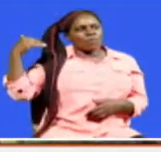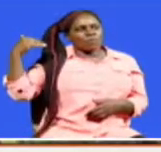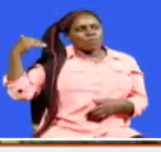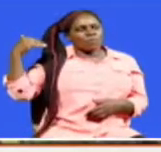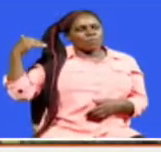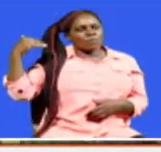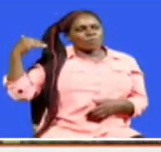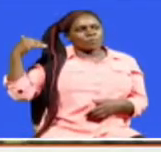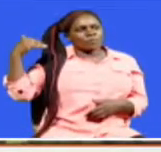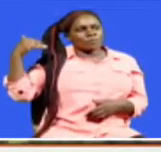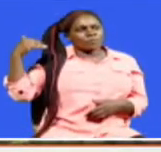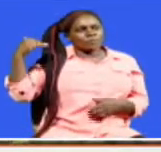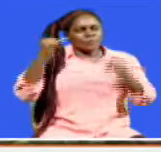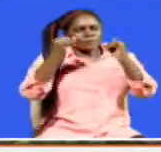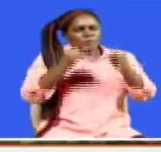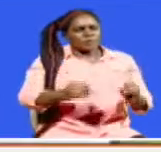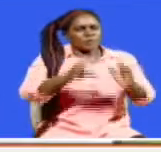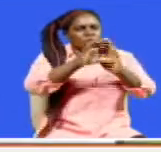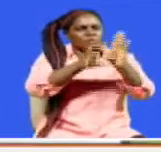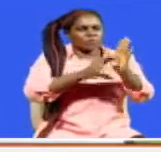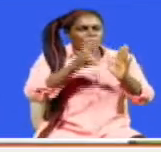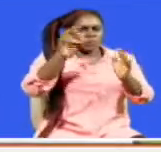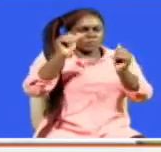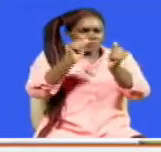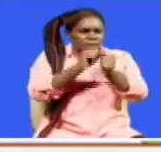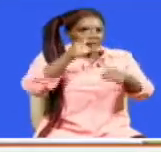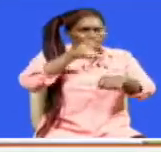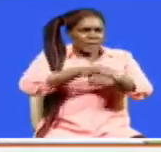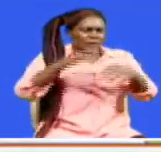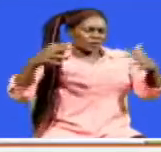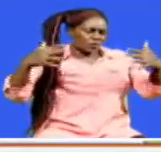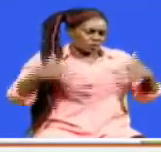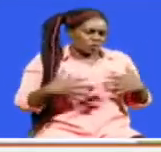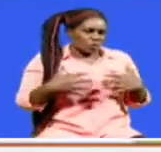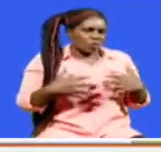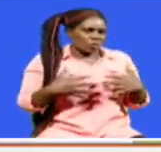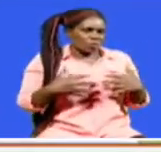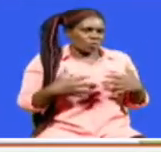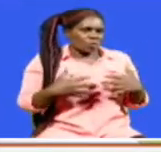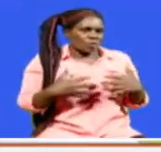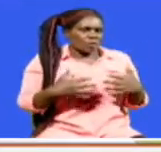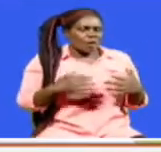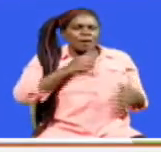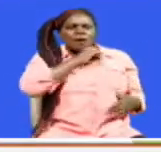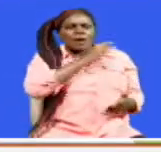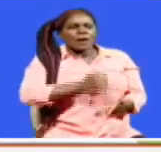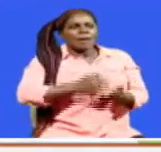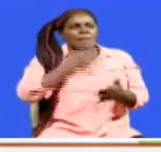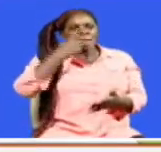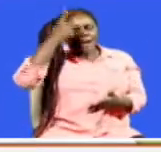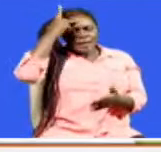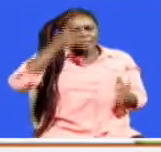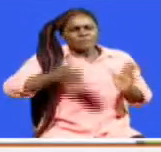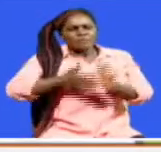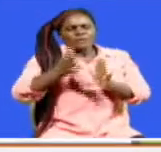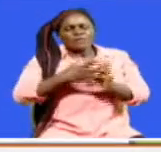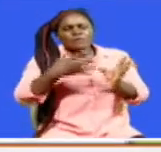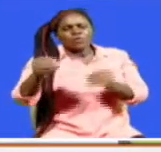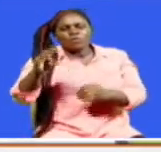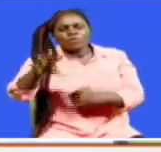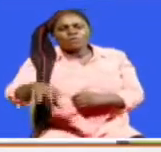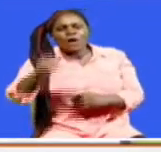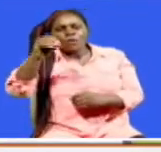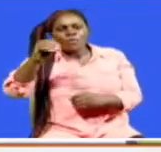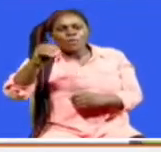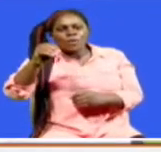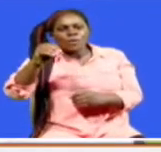new constitution of 2010. After receiving the shocking information and screaming for help, the parents rushed to the scene only to find the